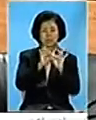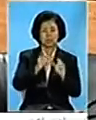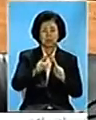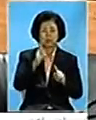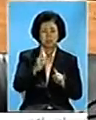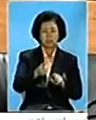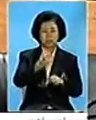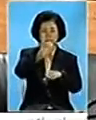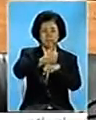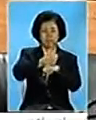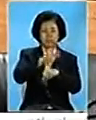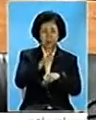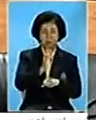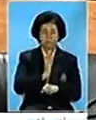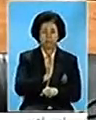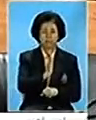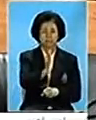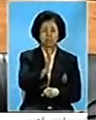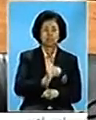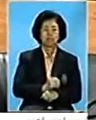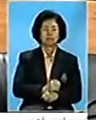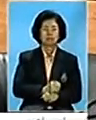งนี้เนี่ยเขาต้องมีความเป็นกลาง